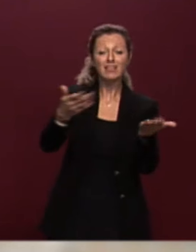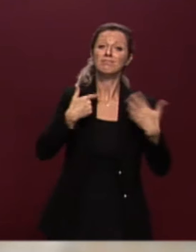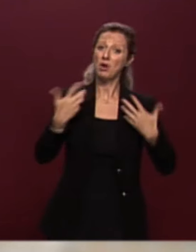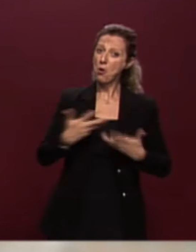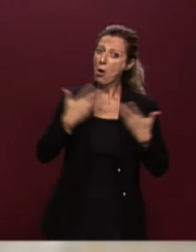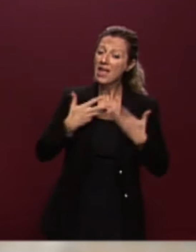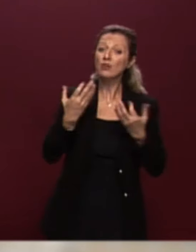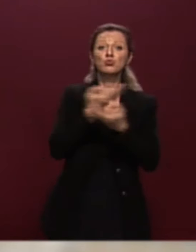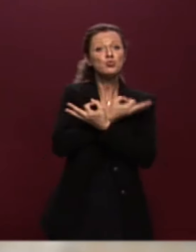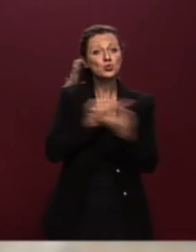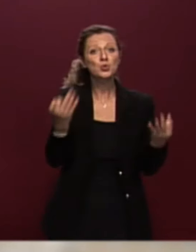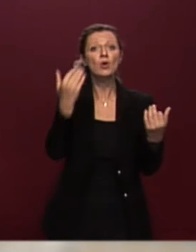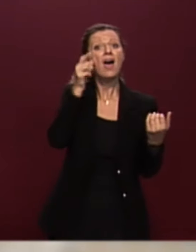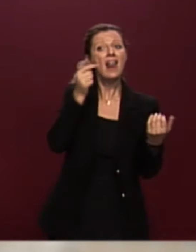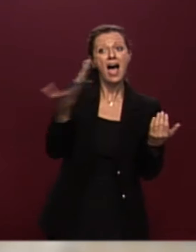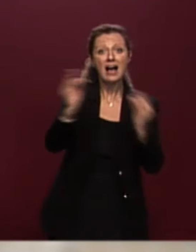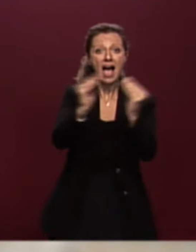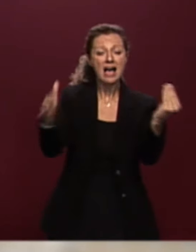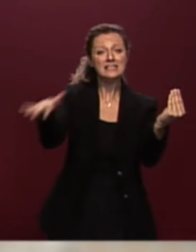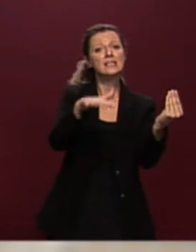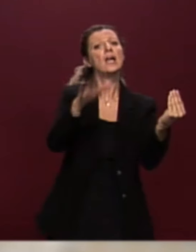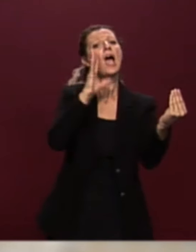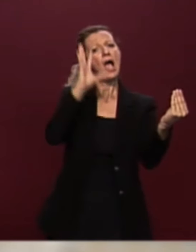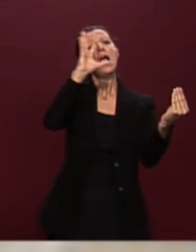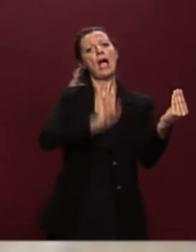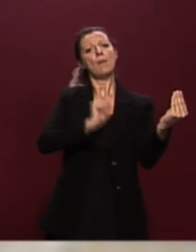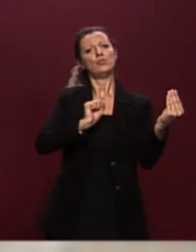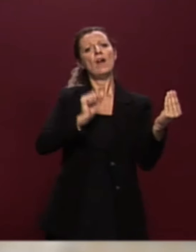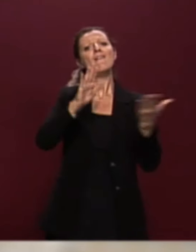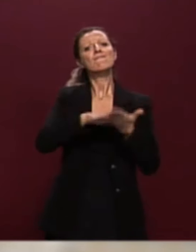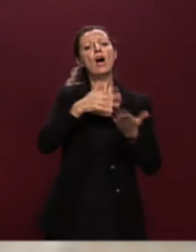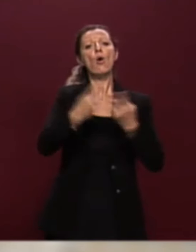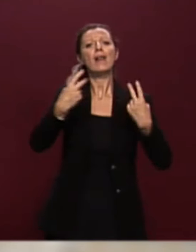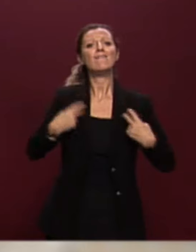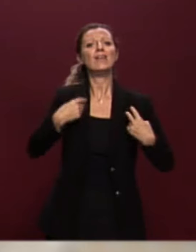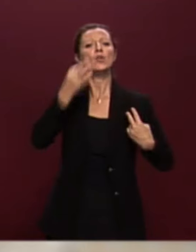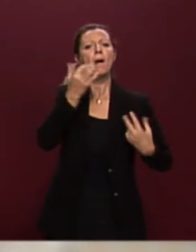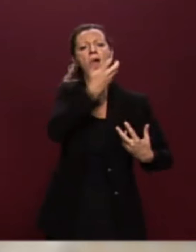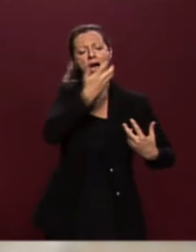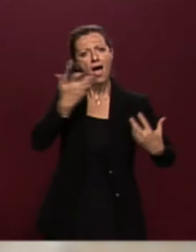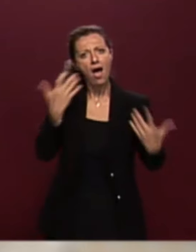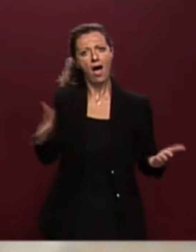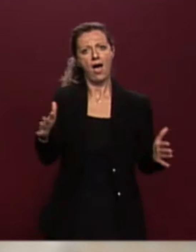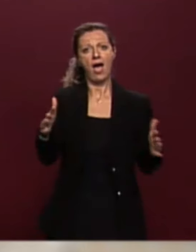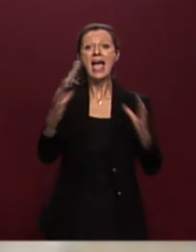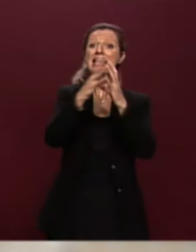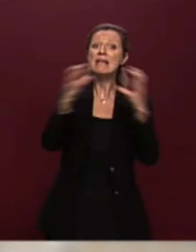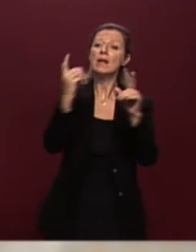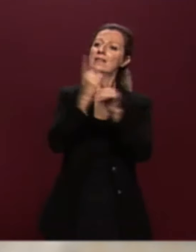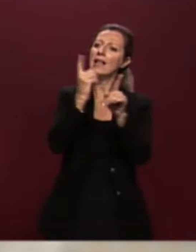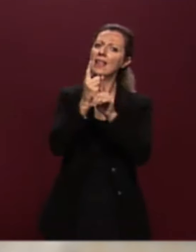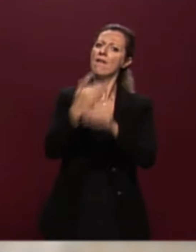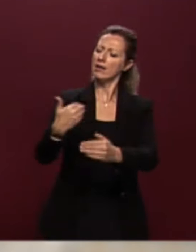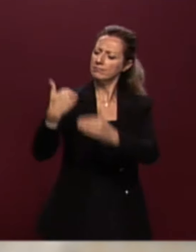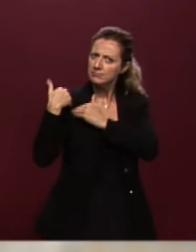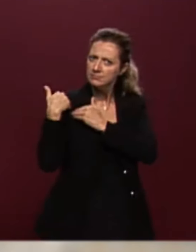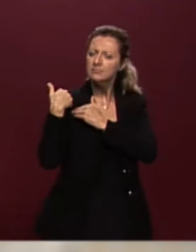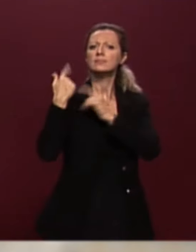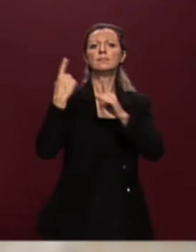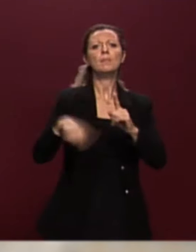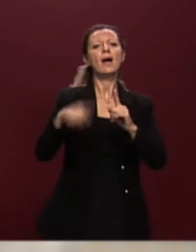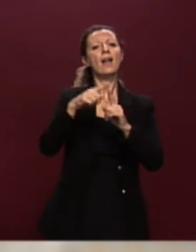ragazze capiscano quanto è importante il valore della vita umana, quanto è importante fare imprese in maniera seria e responsabile per salvaguardare